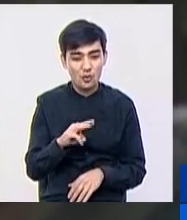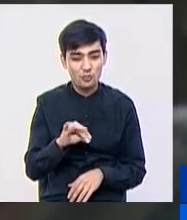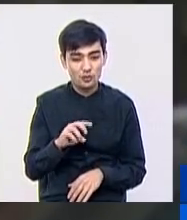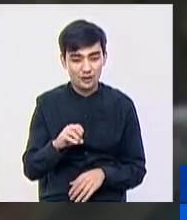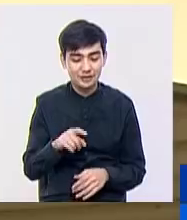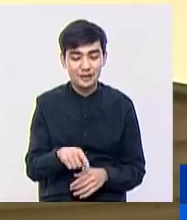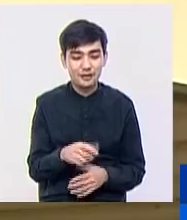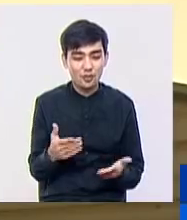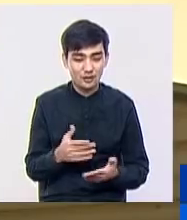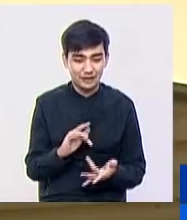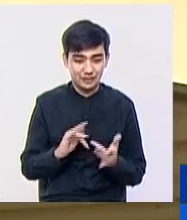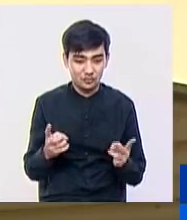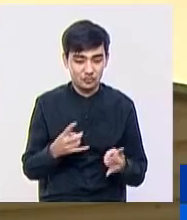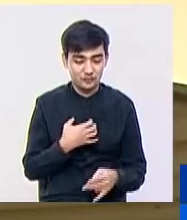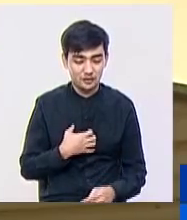именно интернет.